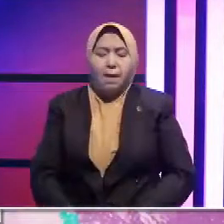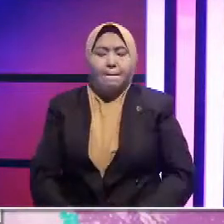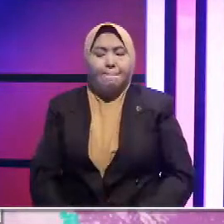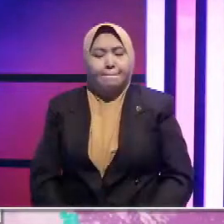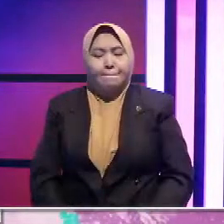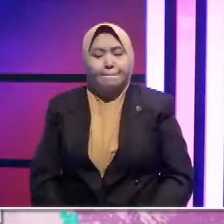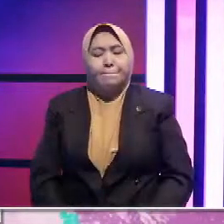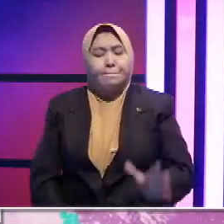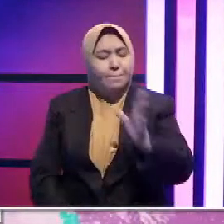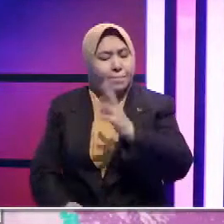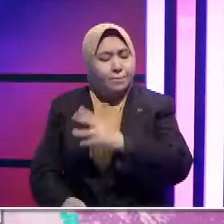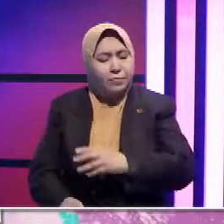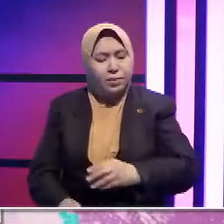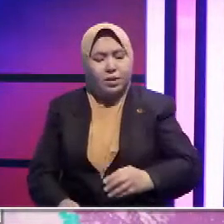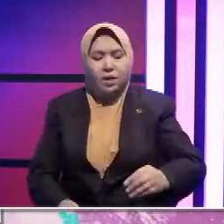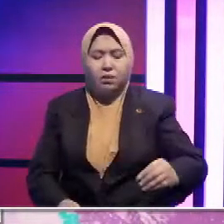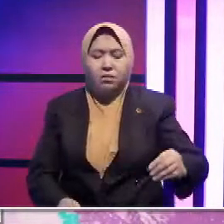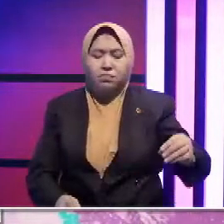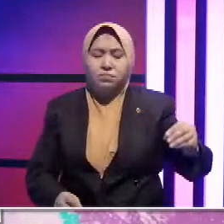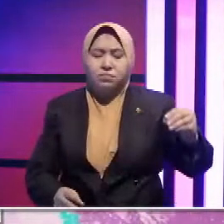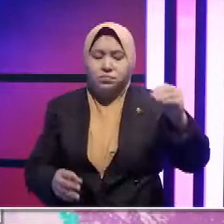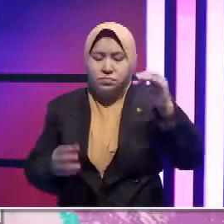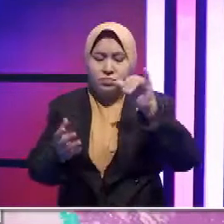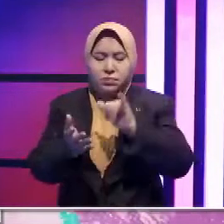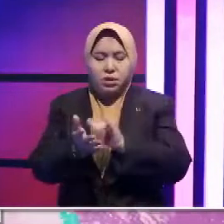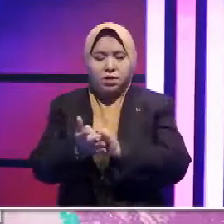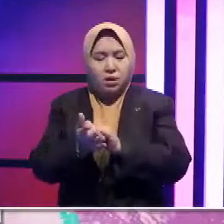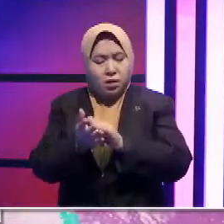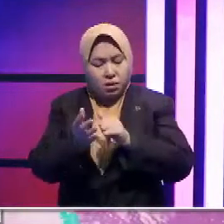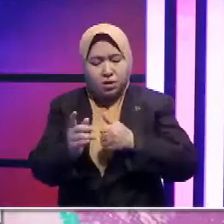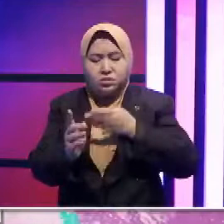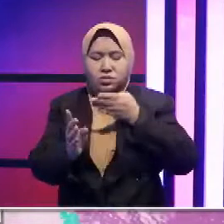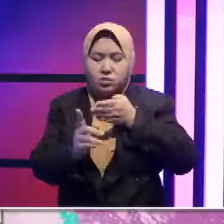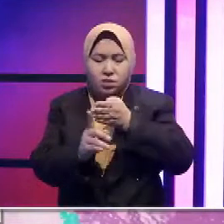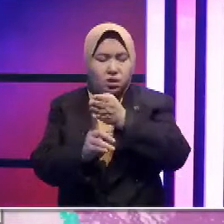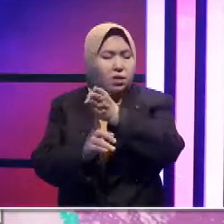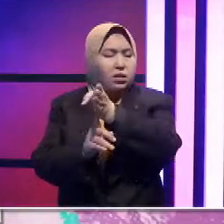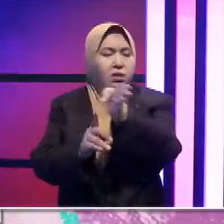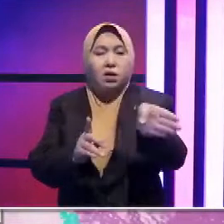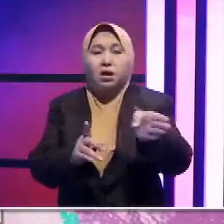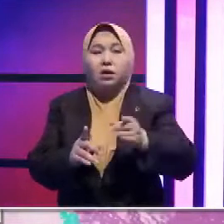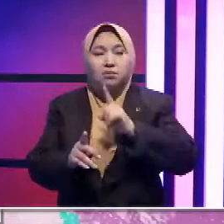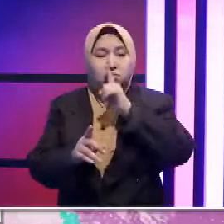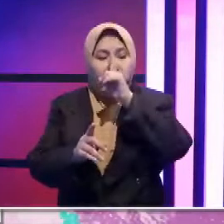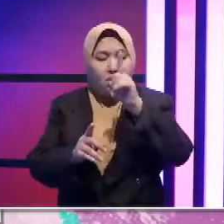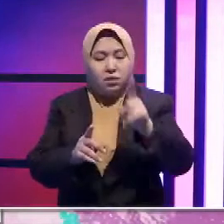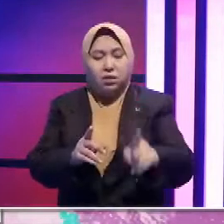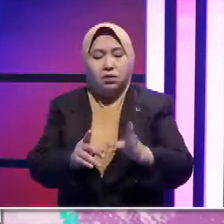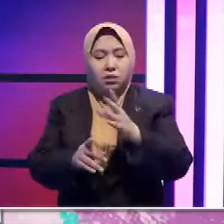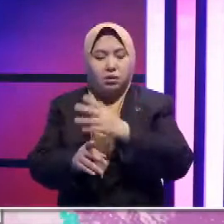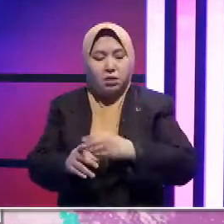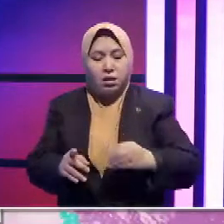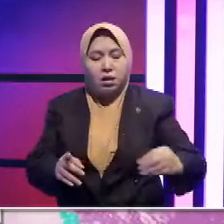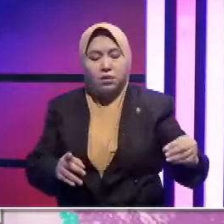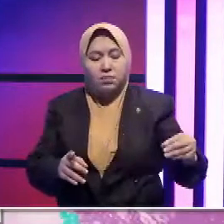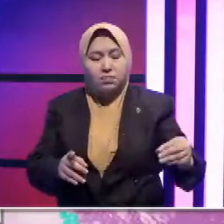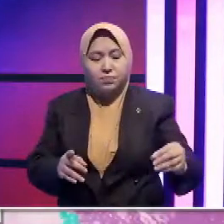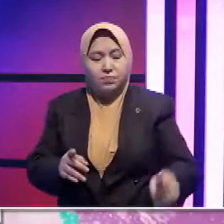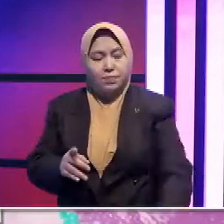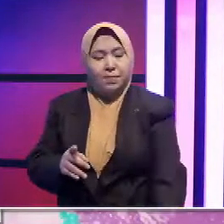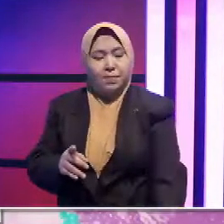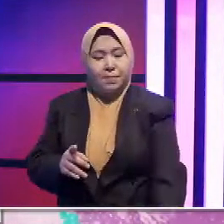ومن يعص الله ورسوله فقد ضل